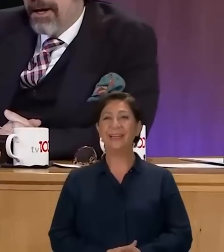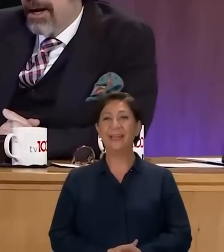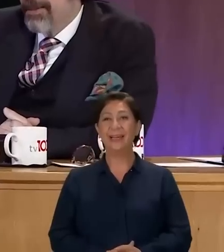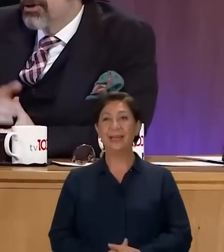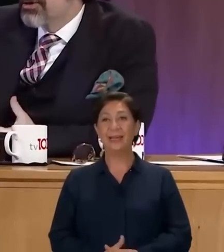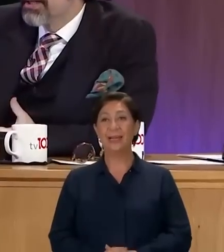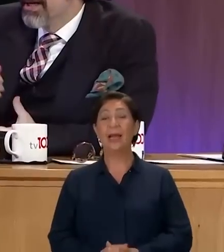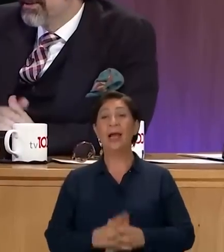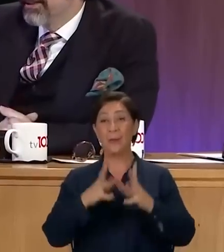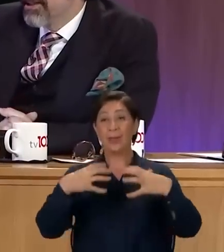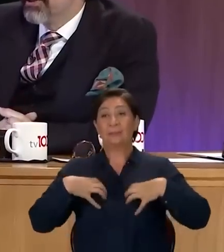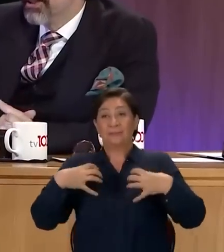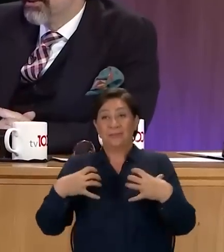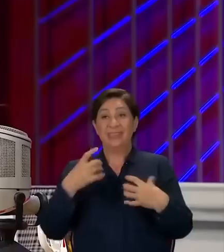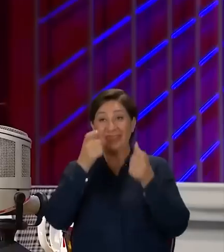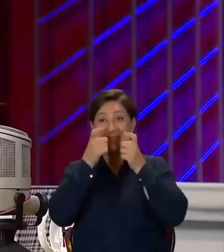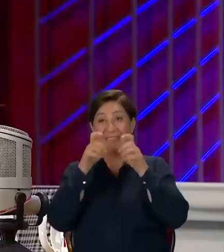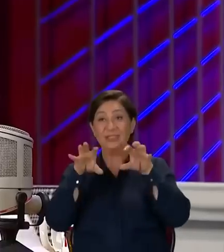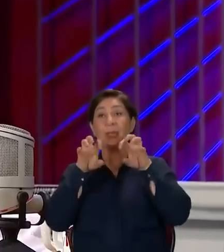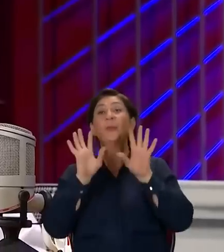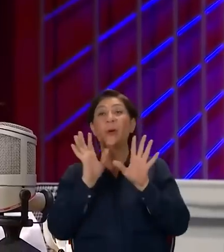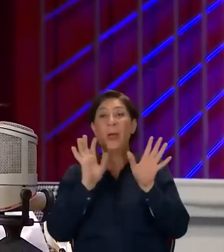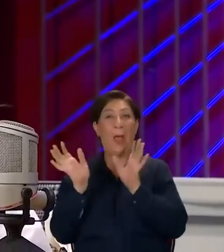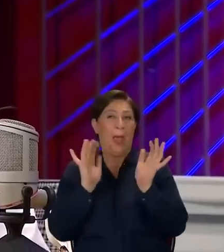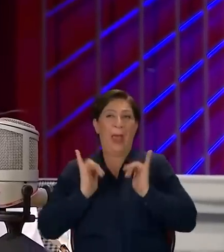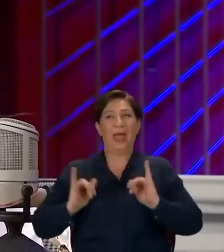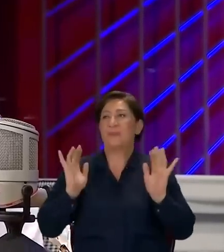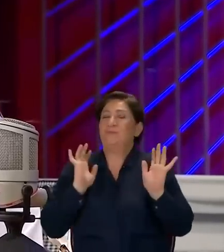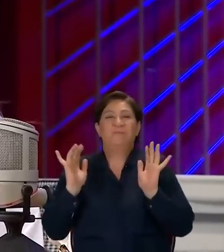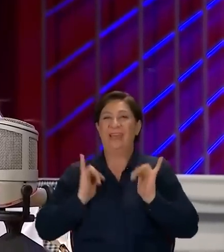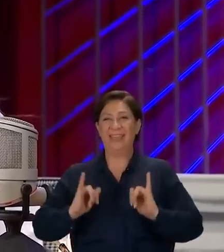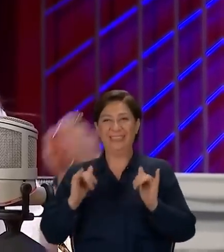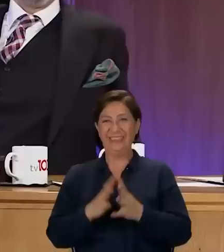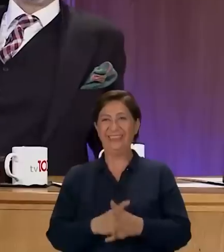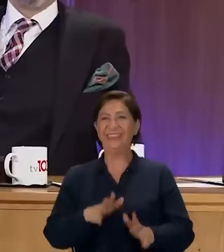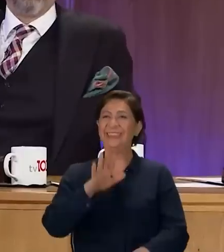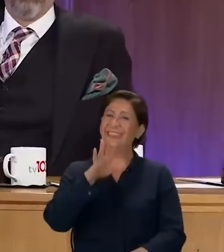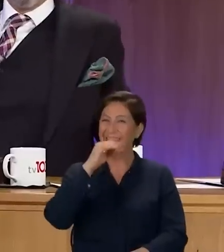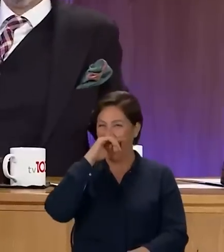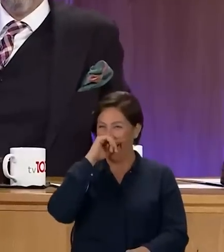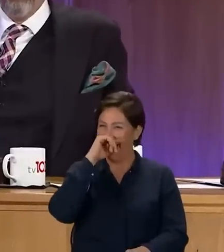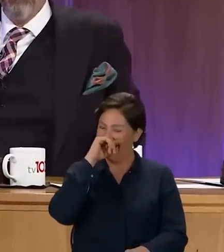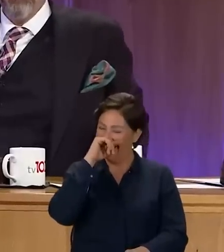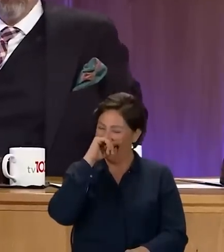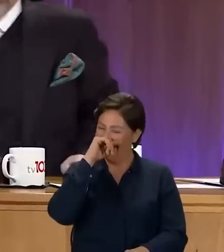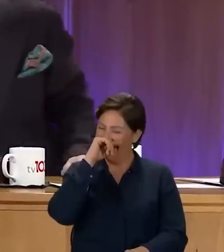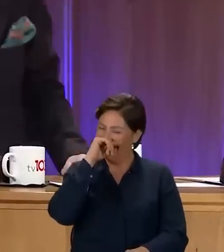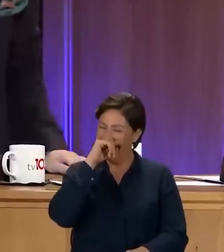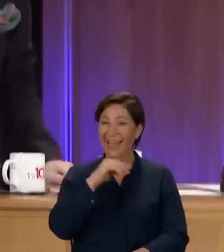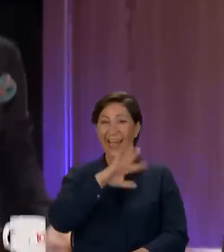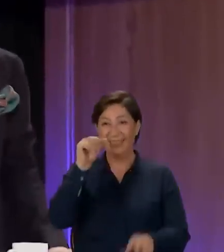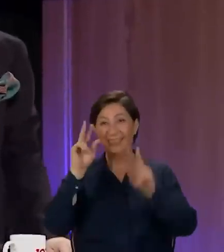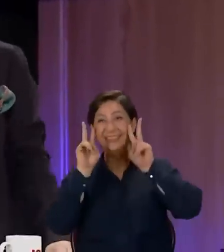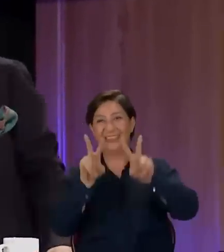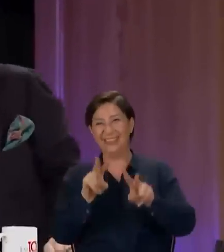Yani bu... Ama göğüslerini yaptırdıktan sonra dikkatimi çekmiyor değil hakikaten. Sallıyorum yani, değil mi? Her seferinde yani. Ya bir şey diyeceğim. Lütfen. Herkes